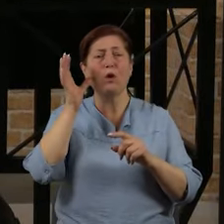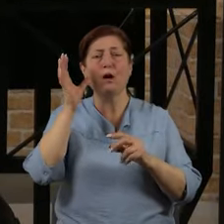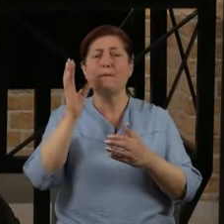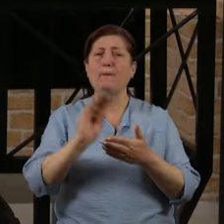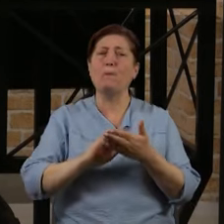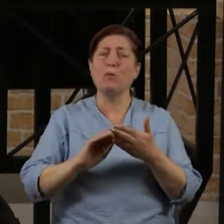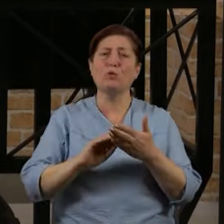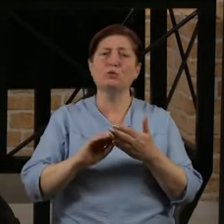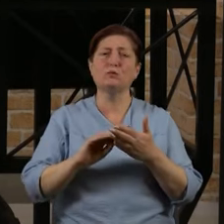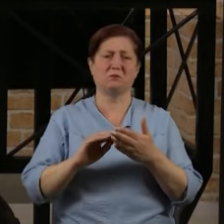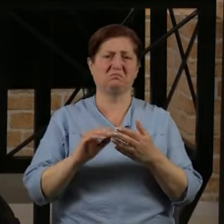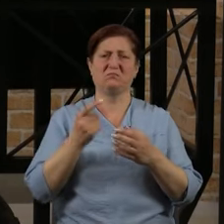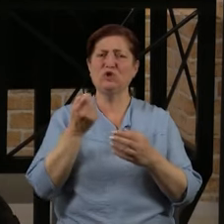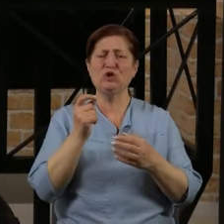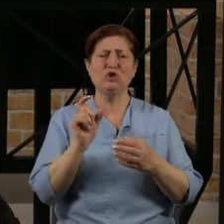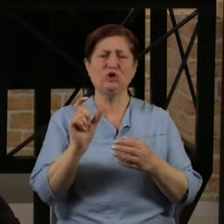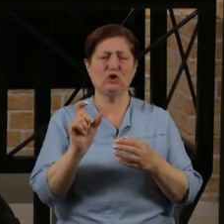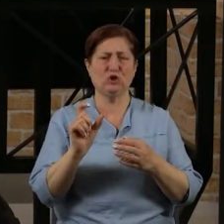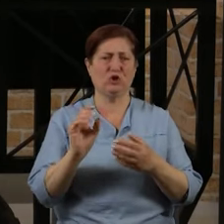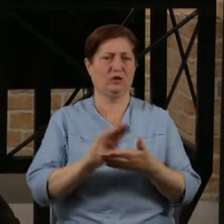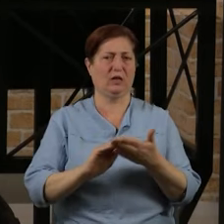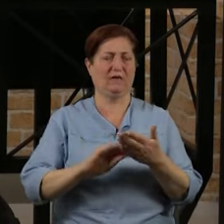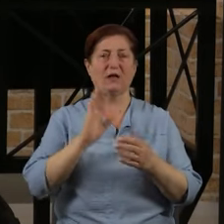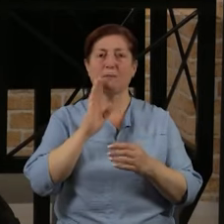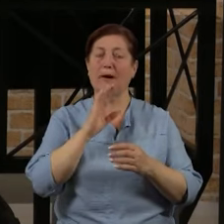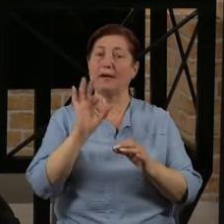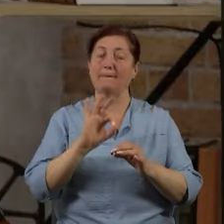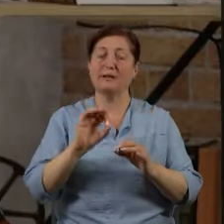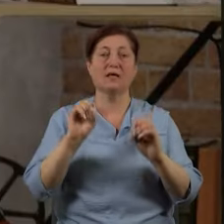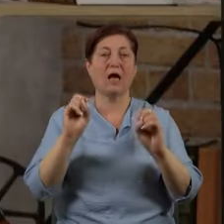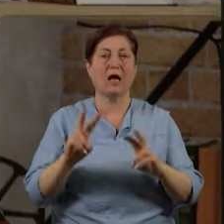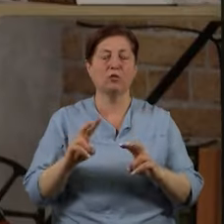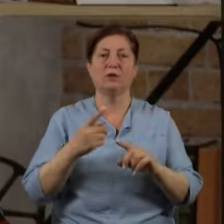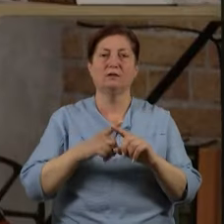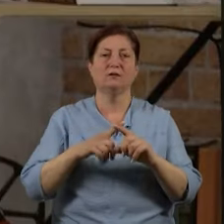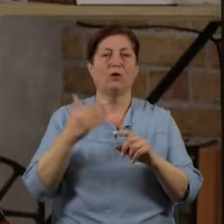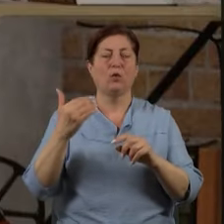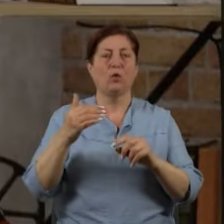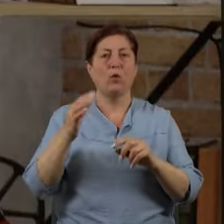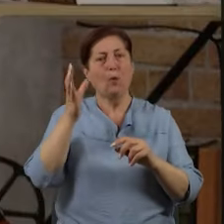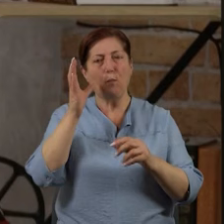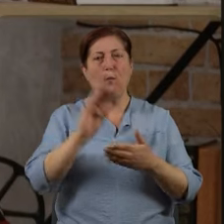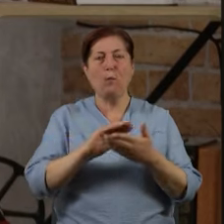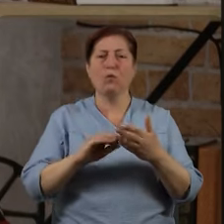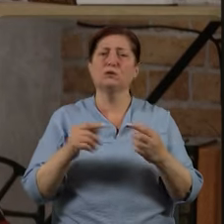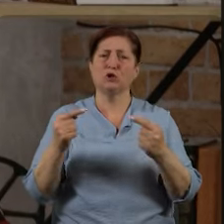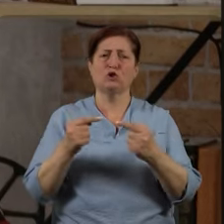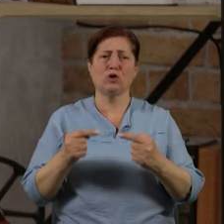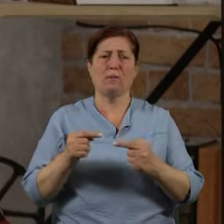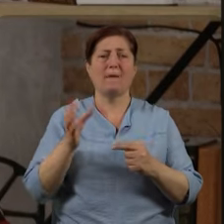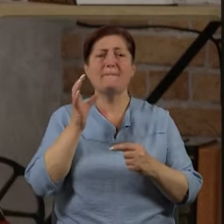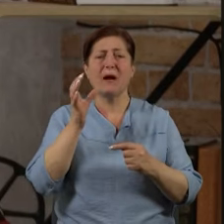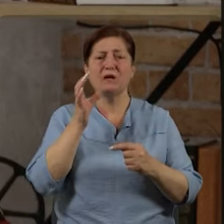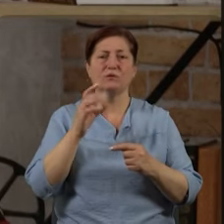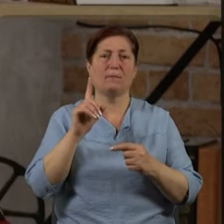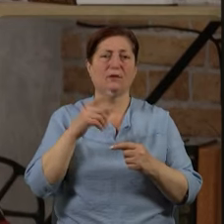չկան մայրերին նվիրված հատուկ բանաստեղծություններ եւ սա արևելահայ պոեզիային այսպես չափազանց բնորոշ բանաստեղծություն է, բայց այստեղ